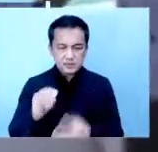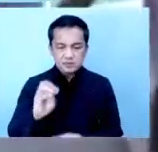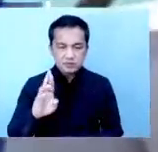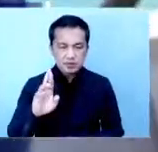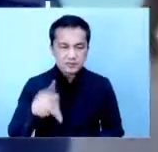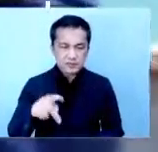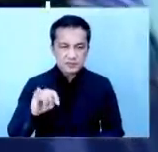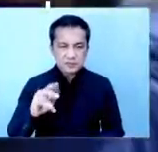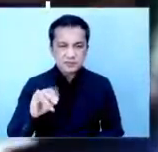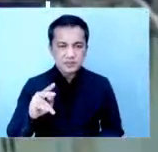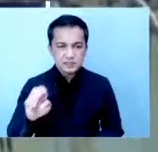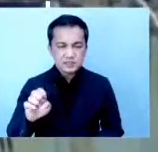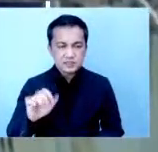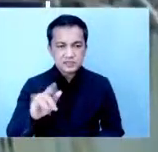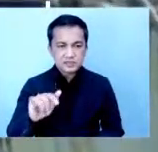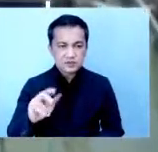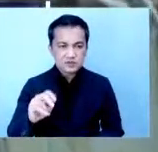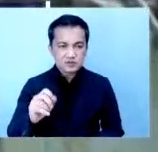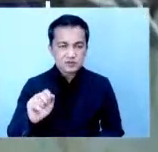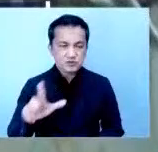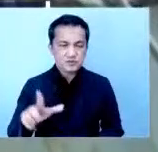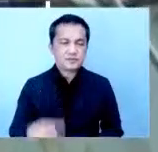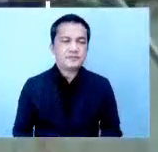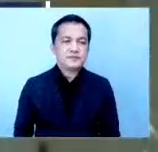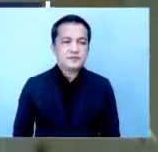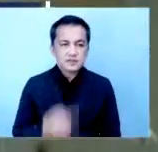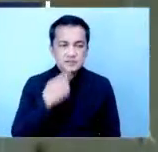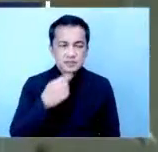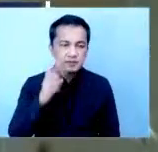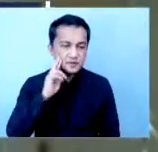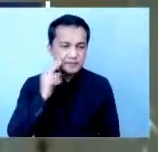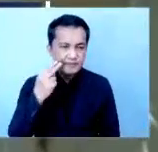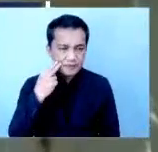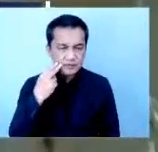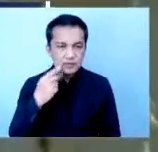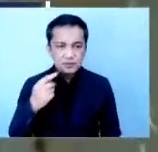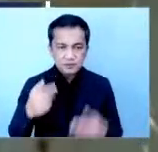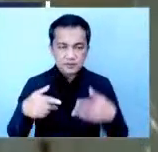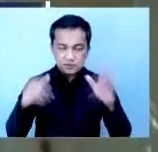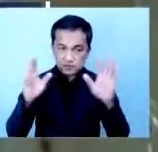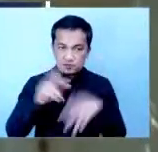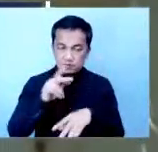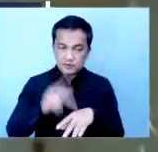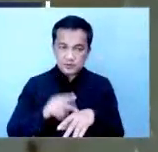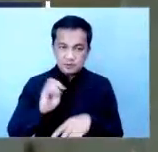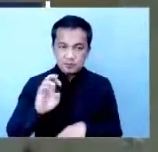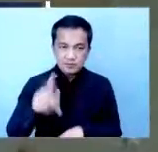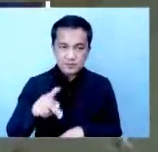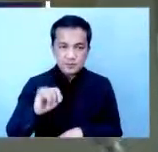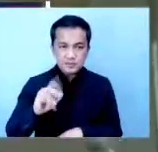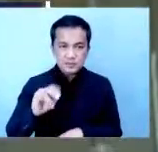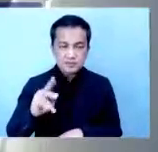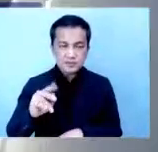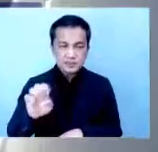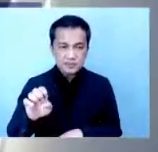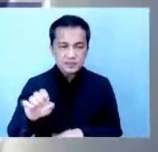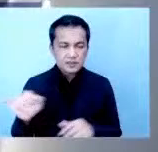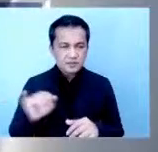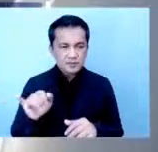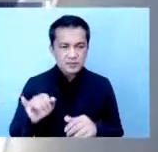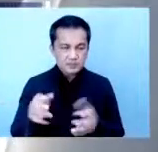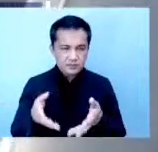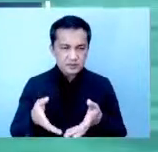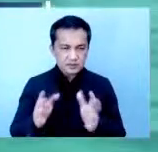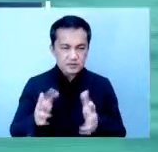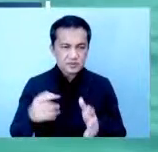Madre na nasa Ayungin Shoal. Ayon kay Ontiveros, kapag isinuko ng Pilipinas ang BRP Sierra Madre, parang pinayagan na rin